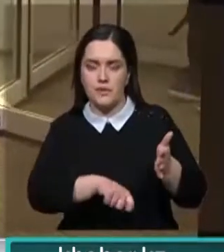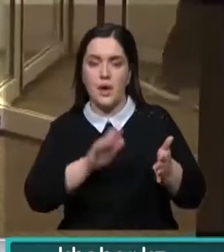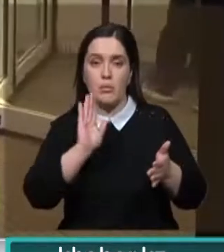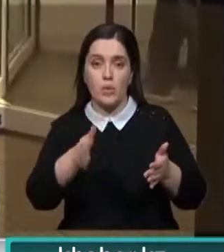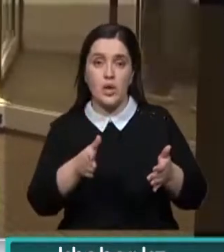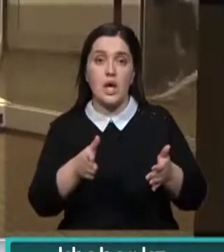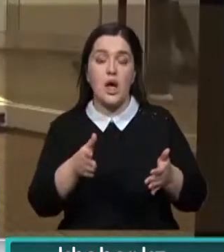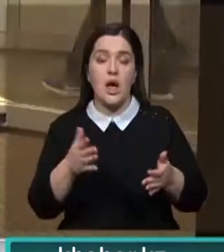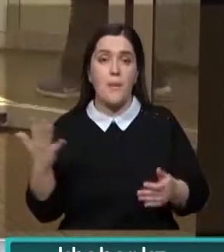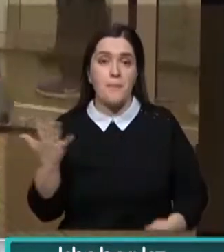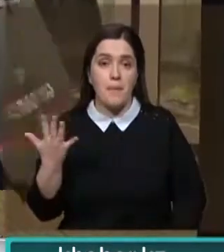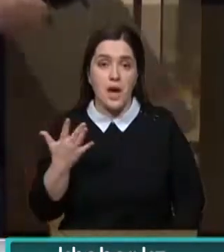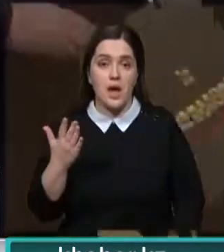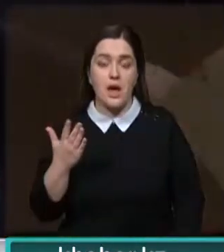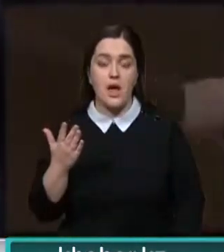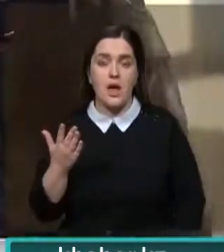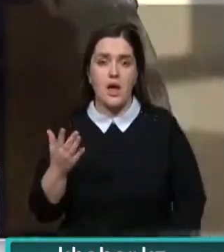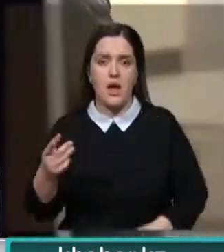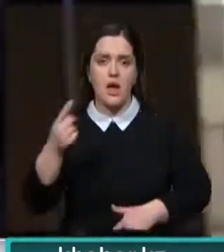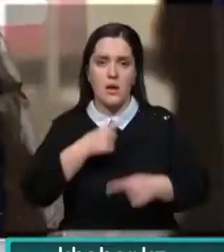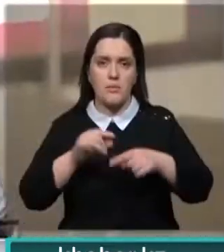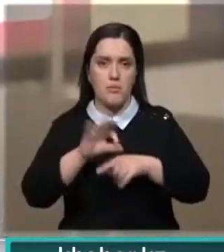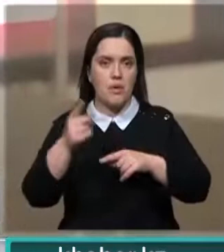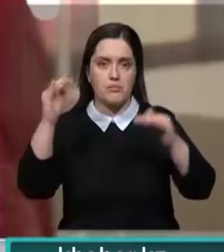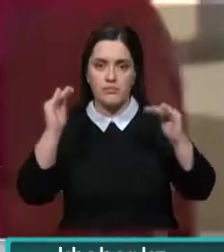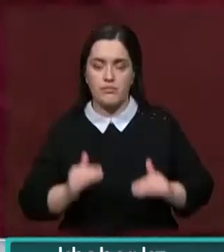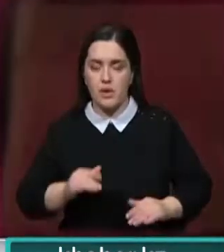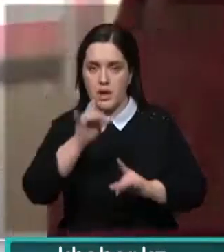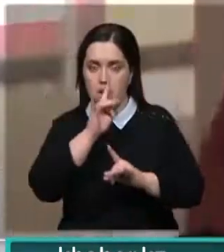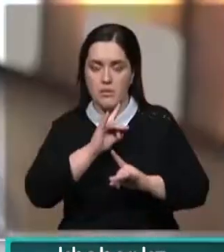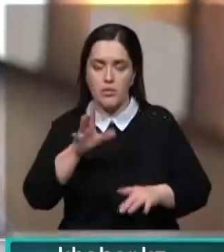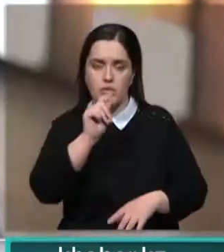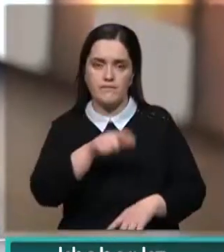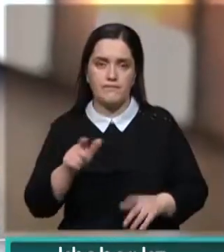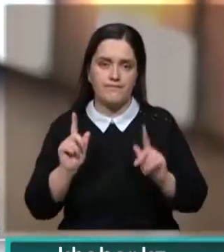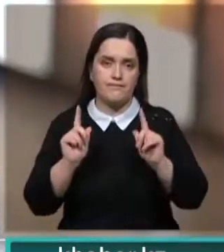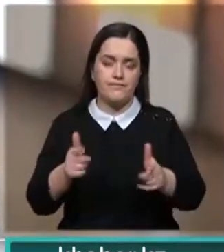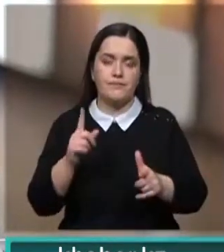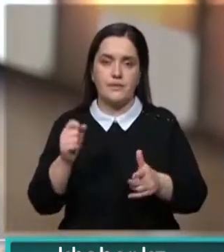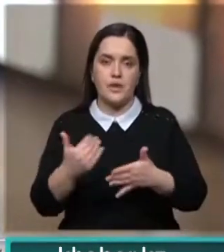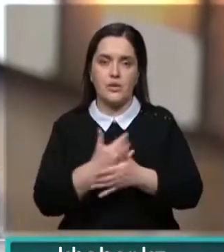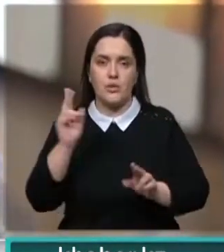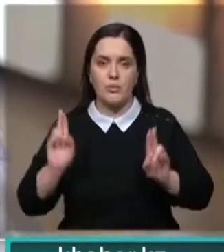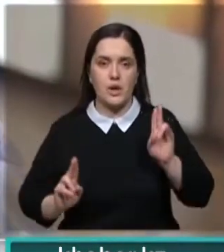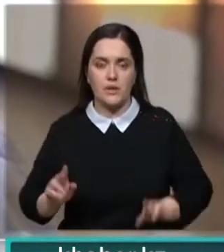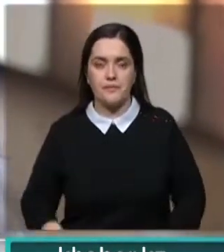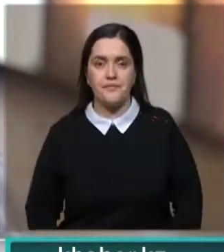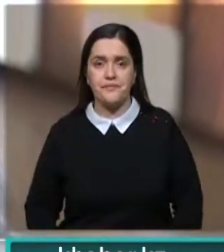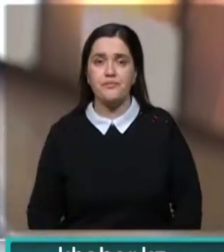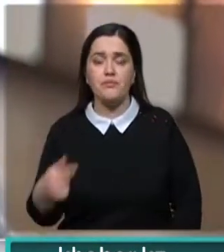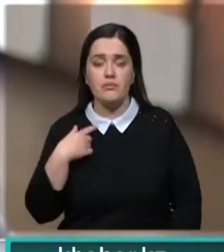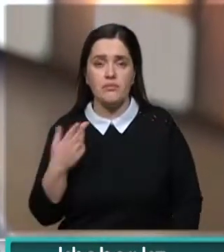понимая, что пятая волна пандемии никак не идет на спад, довольно лояльны к новым правилам. Общественные места приходится, конечно,